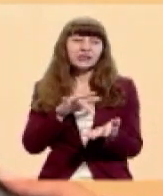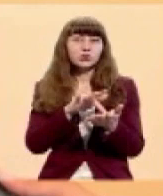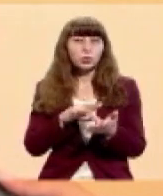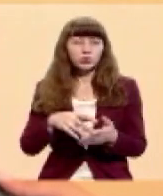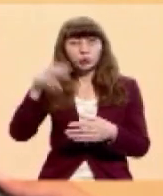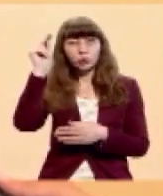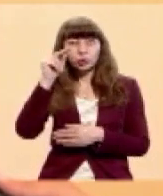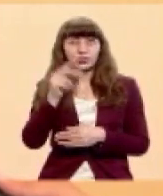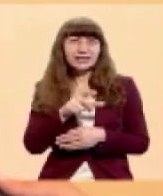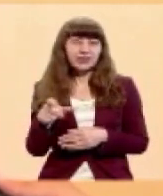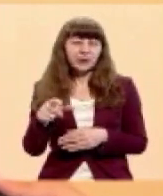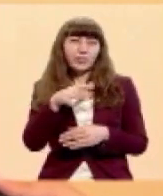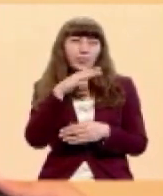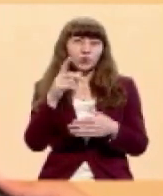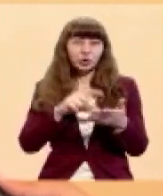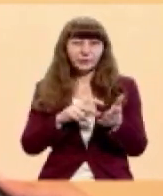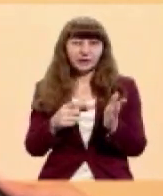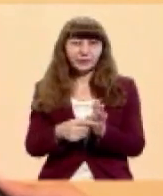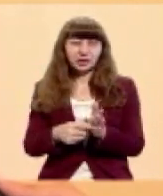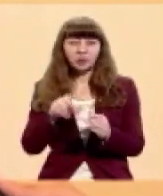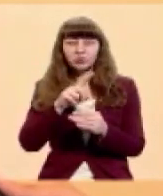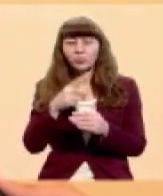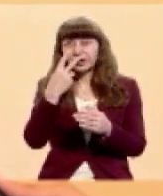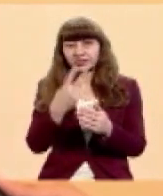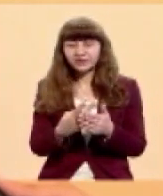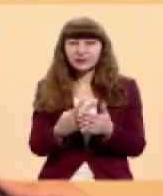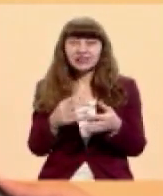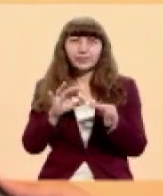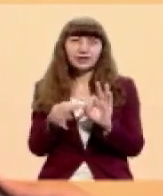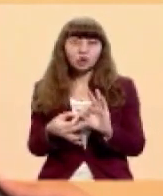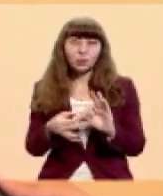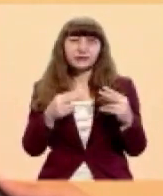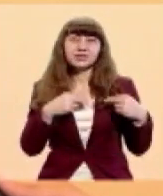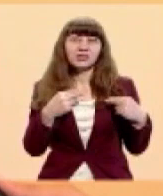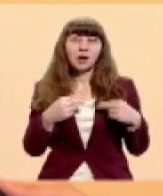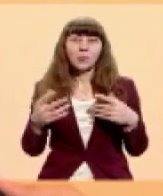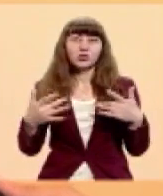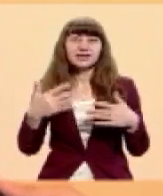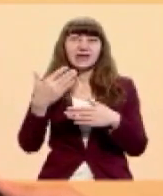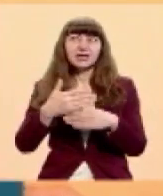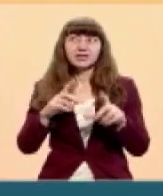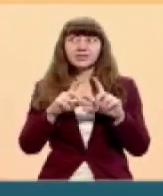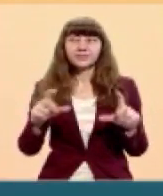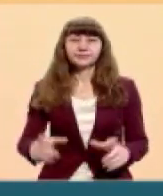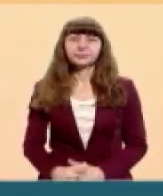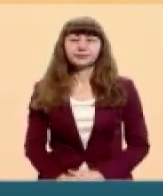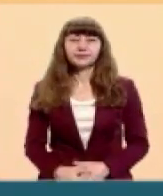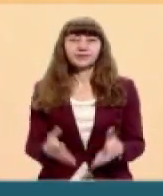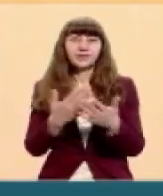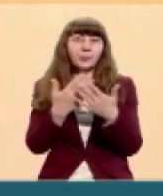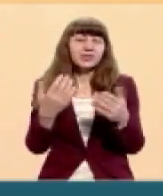театрдың ішкі жаңағы асханасын былай айтқанда көрсетуді мақсат тұтып отырмыз. Бұл не үшін жасап атқан себебі де